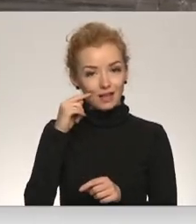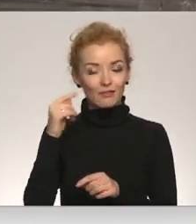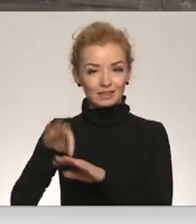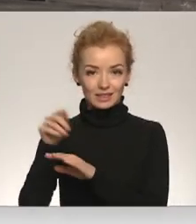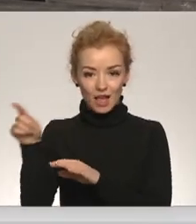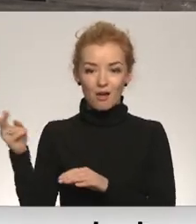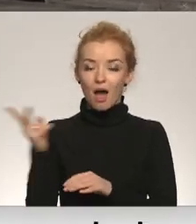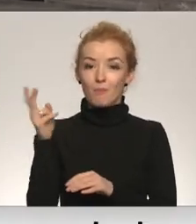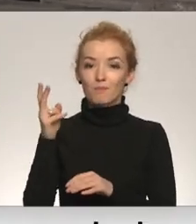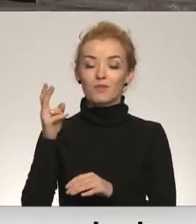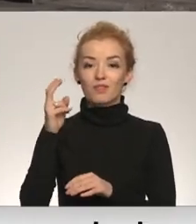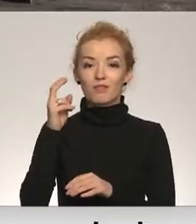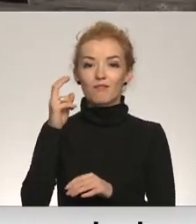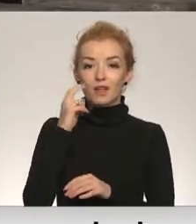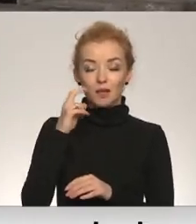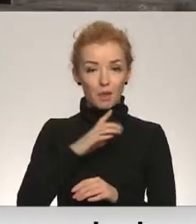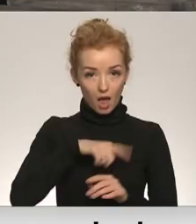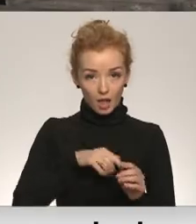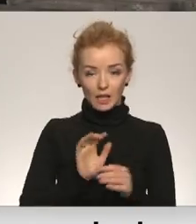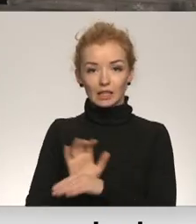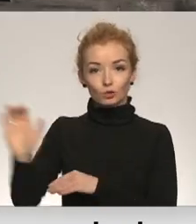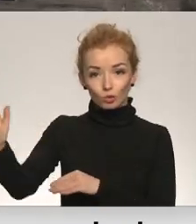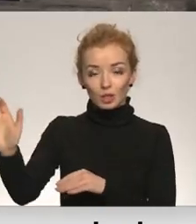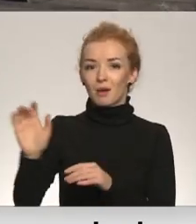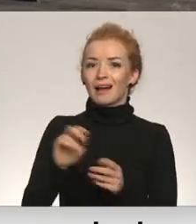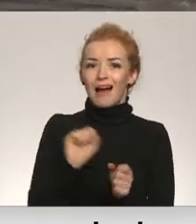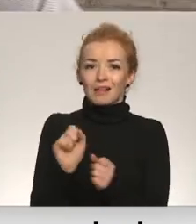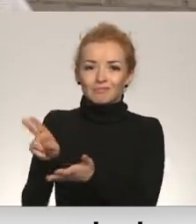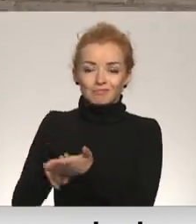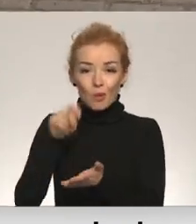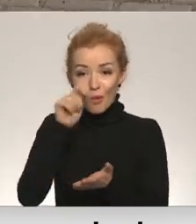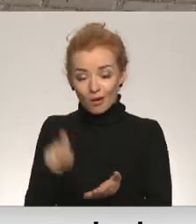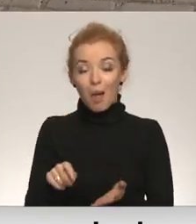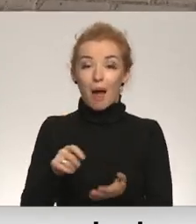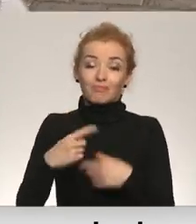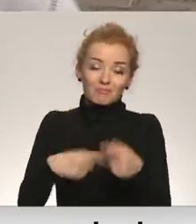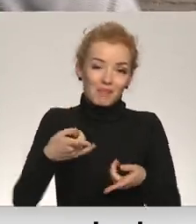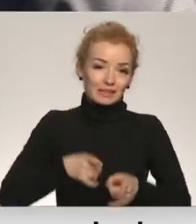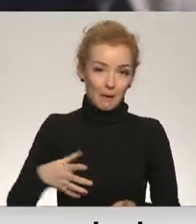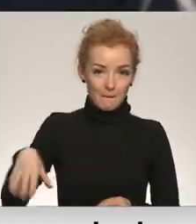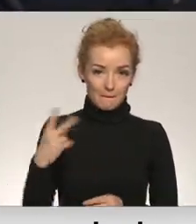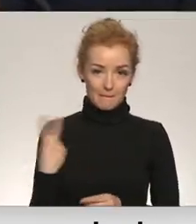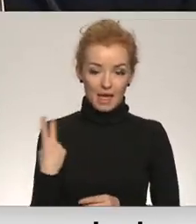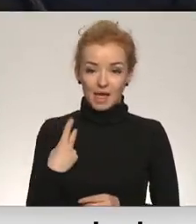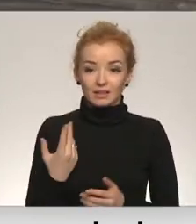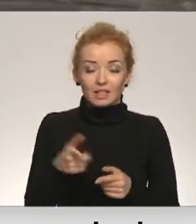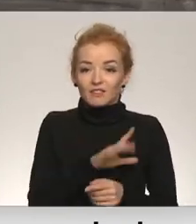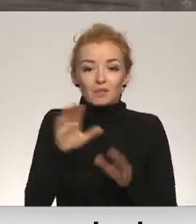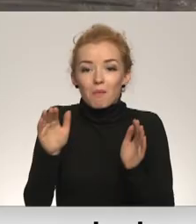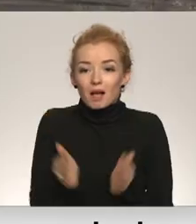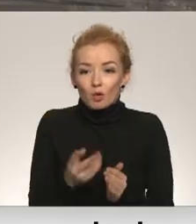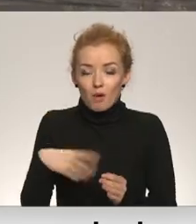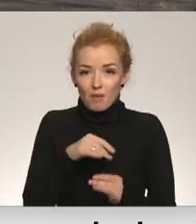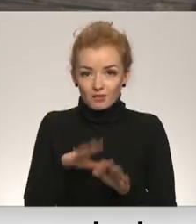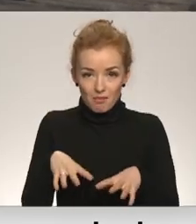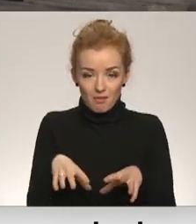Latvijas. Abi vecvecāki bija izsūtījumā, tad dzīvoja Ukrainā, kur piedzimām arī mēs. Tas ir mazākais, ko mēs varam izdarīt, pavisam